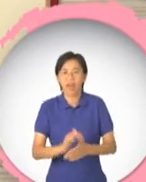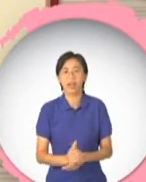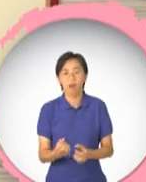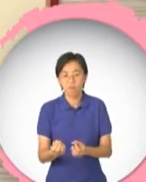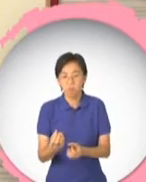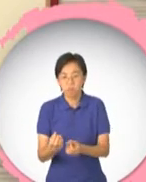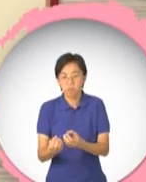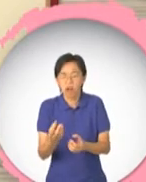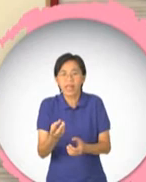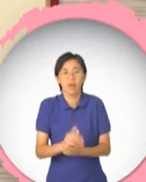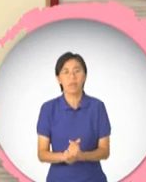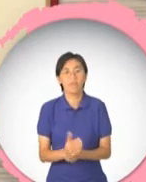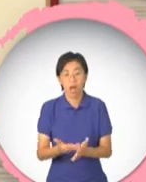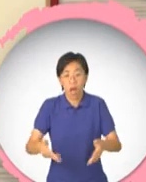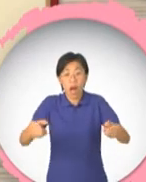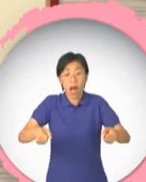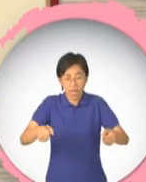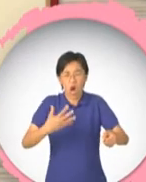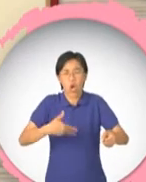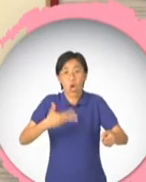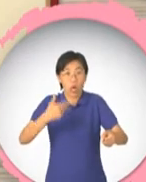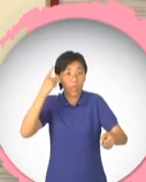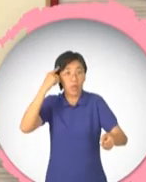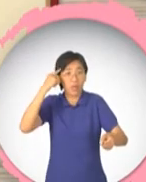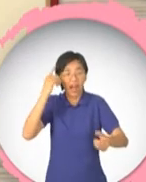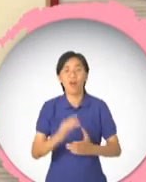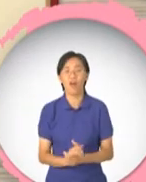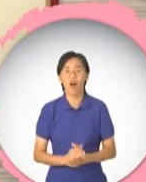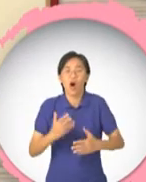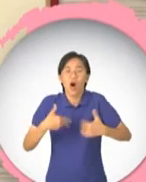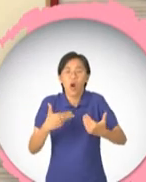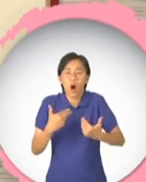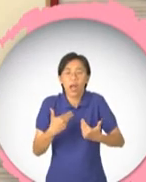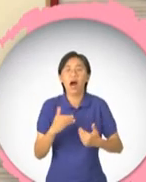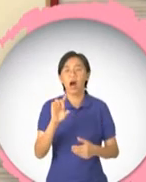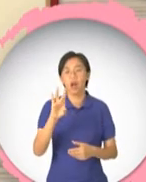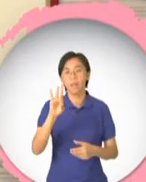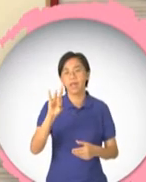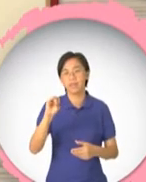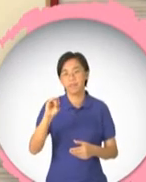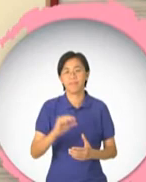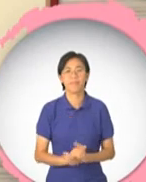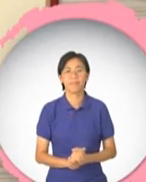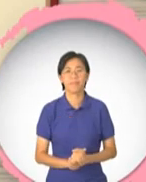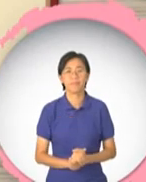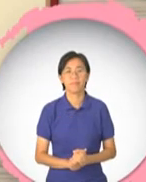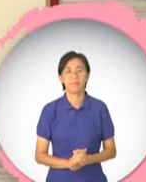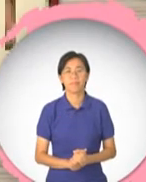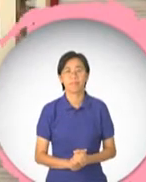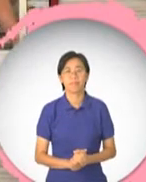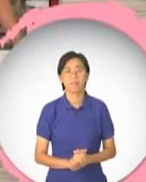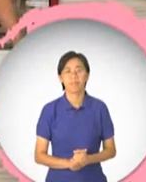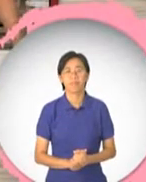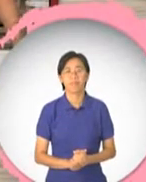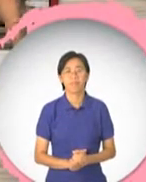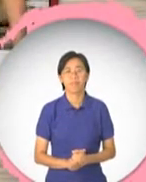ใครมีหม้อทอดที่สามารถควบคุมอุณหภูมิได้ก็จะใช้อุณหภูมิประมาณ180องศาเซลเซียส 180องศาเซลเซียสนะครับ ค่ะทีนี้เ